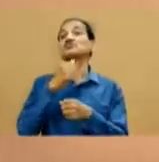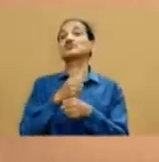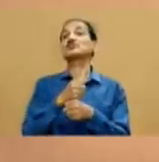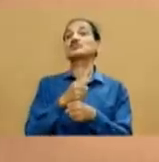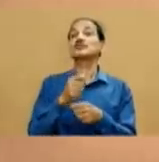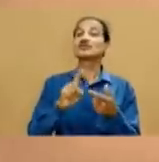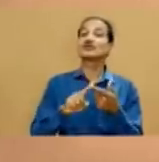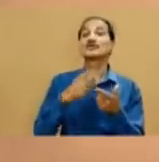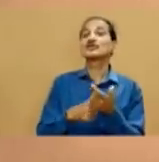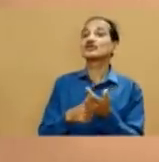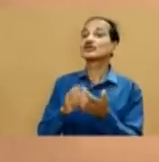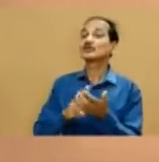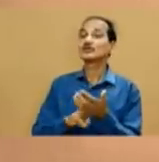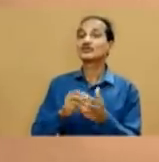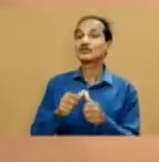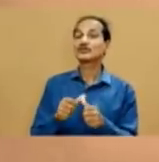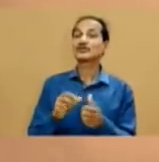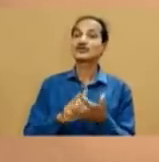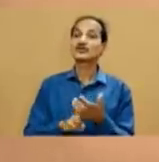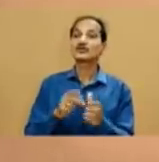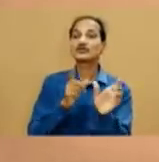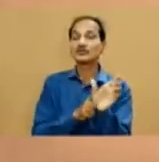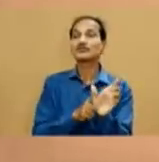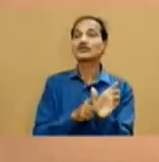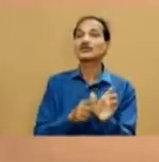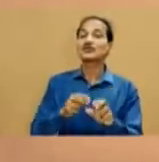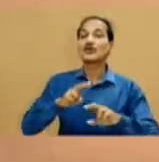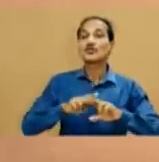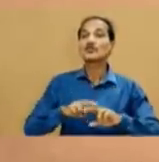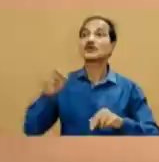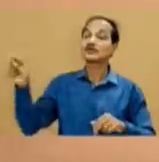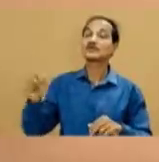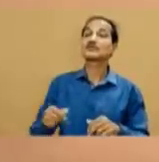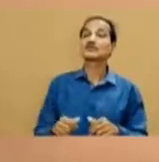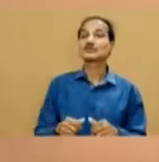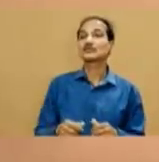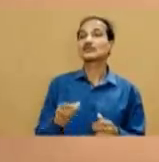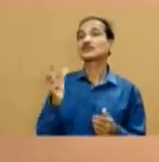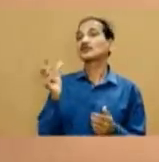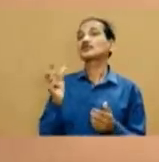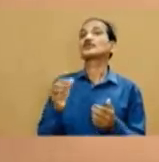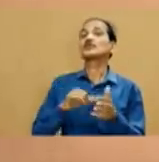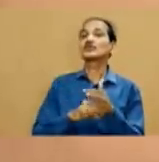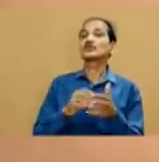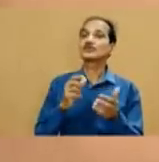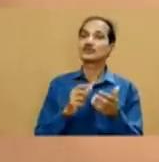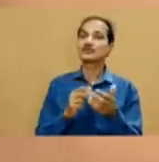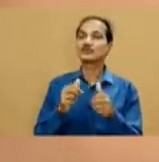ସଂକ୍ରମଣର ନମ୍ବର ତାକୁ ଟିକେ ଧ୍ୟାନ ଦେବା। ଯୁକ୍ତରାଷ୍ଟ୍ର ଆମେରିକାରେ 400,000 ଲୋକ, ସ୍ପେନ୍ରେ